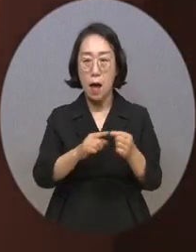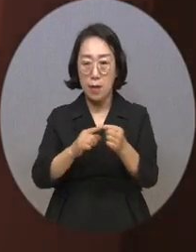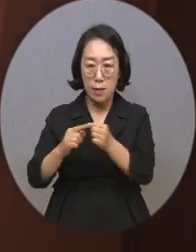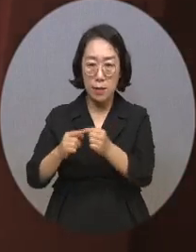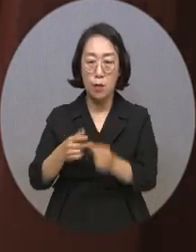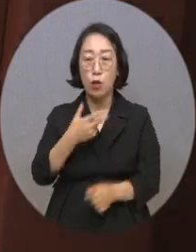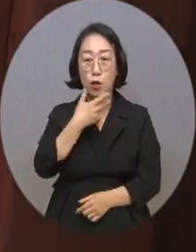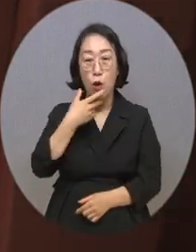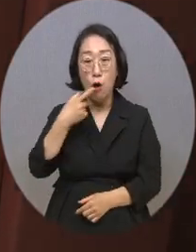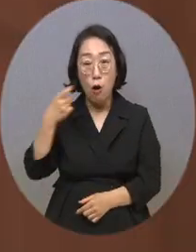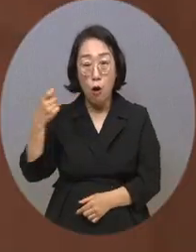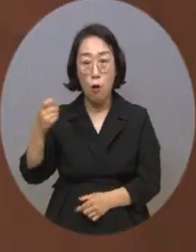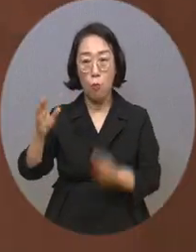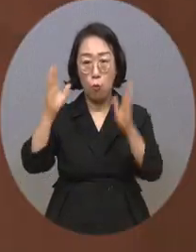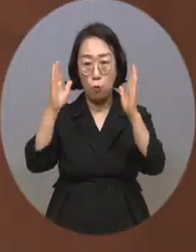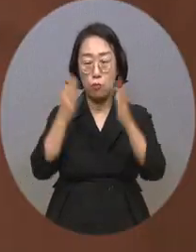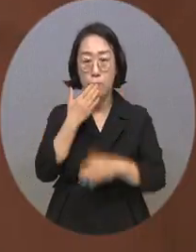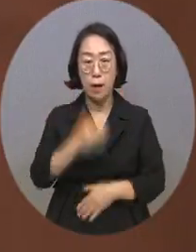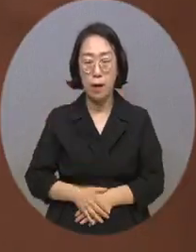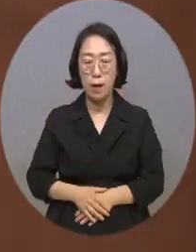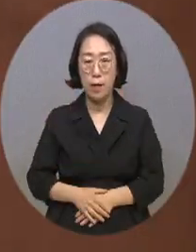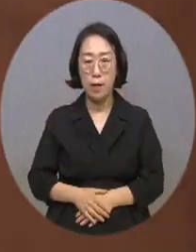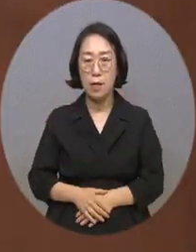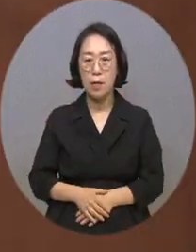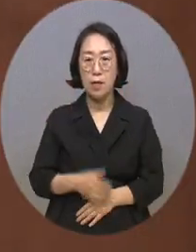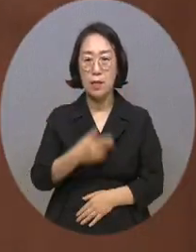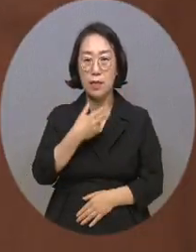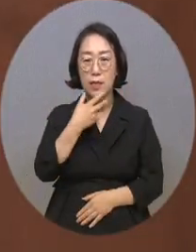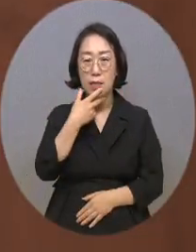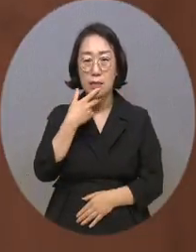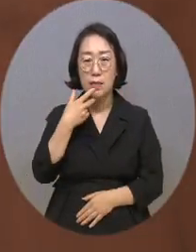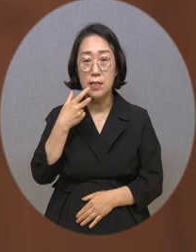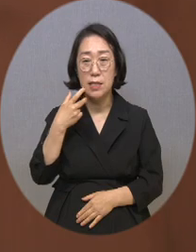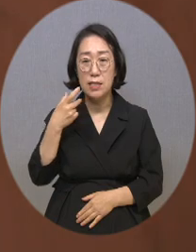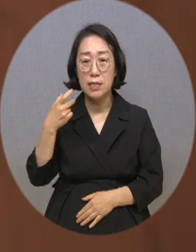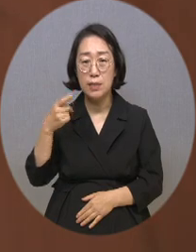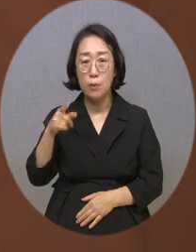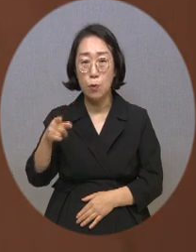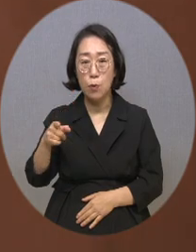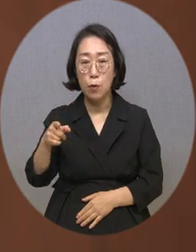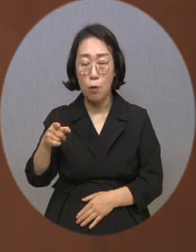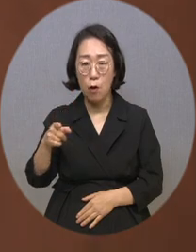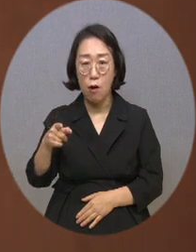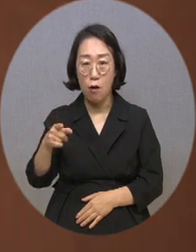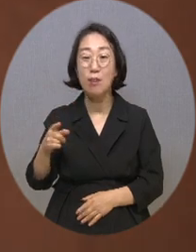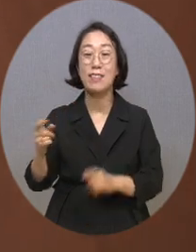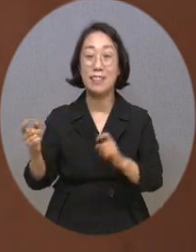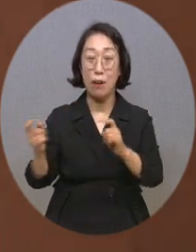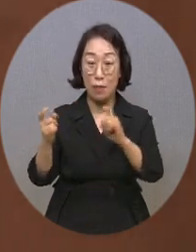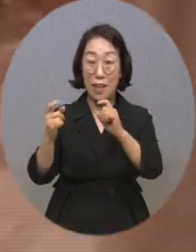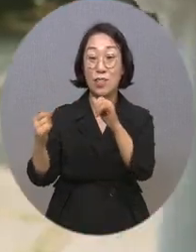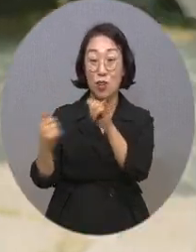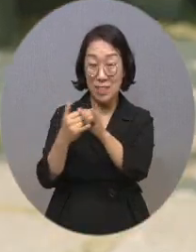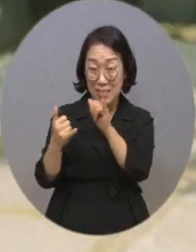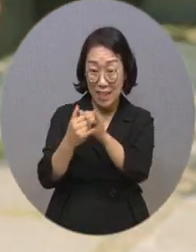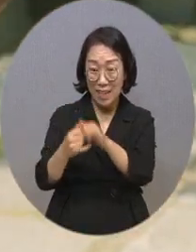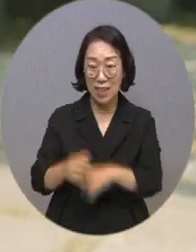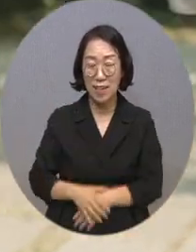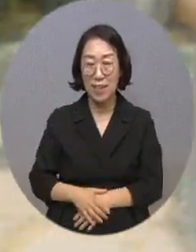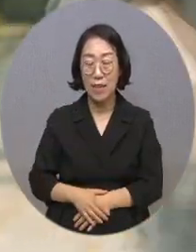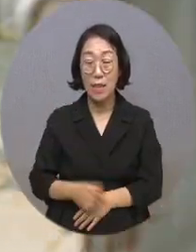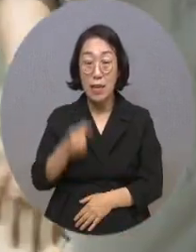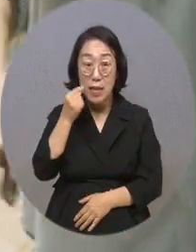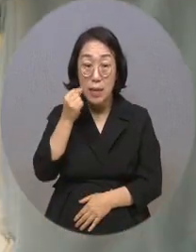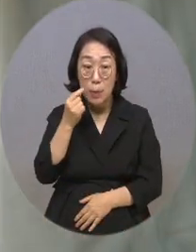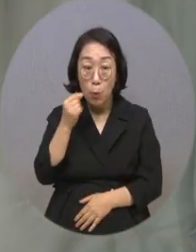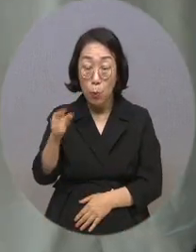세 가지 공부를 한 번에 할 수 있는 This is site of the This is 배틀 싸웠다. 자, 싸웠다. 저 재패니스